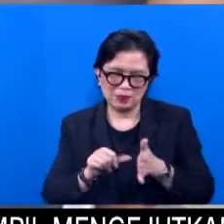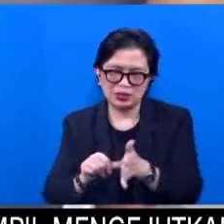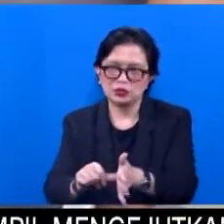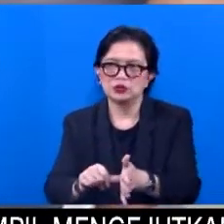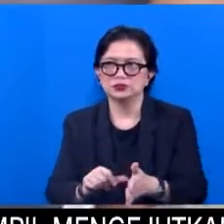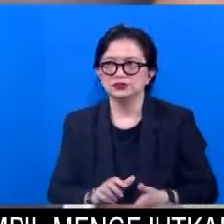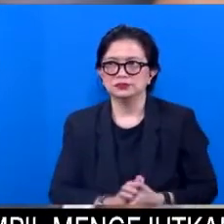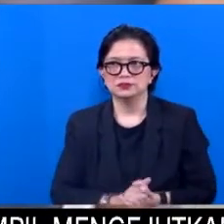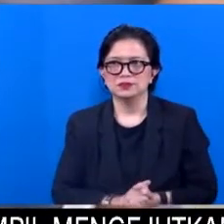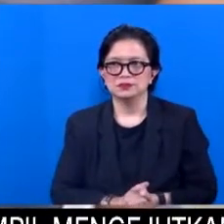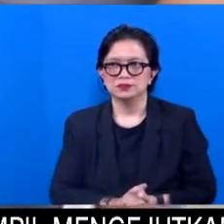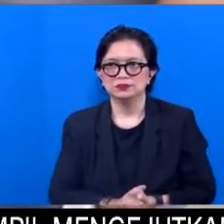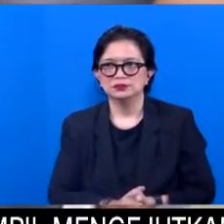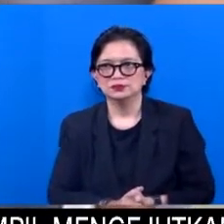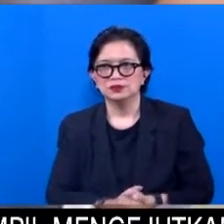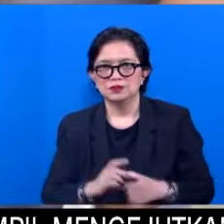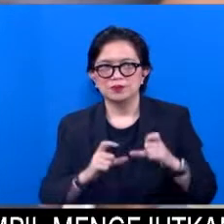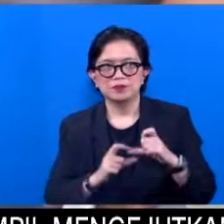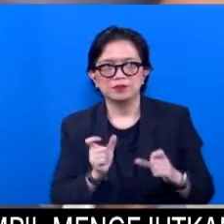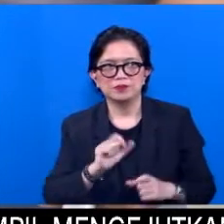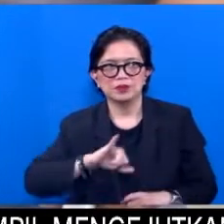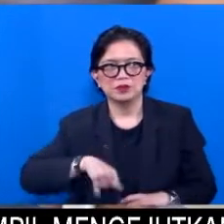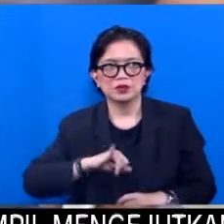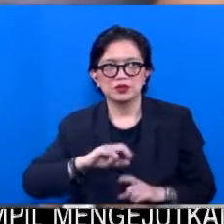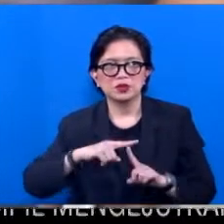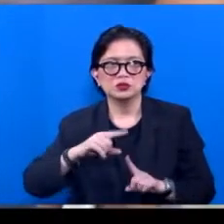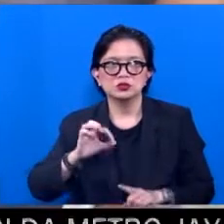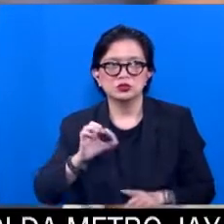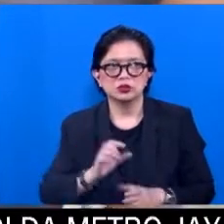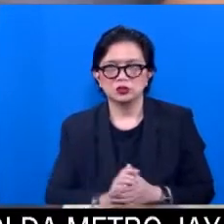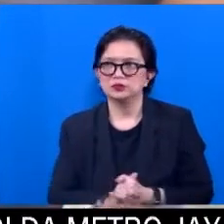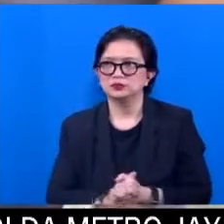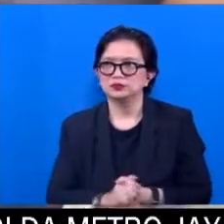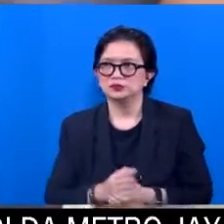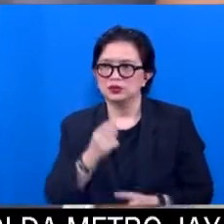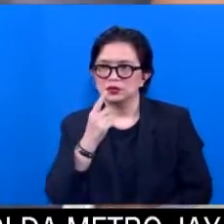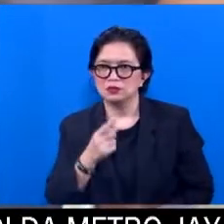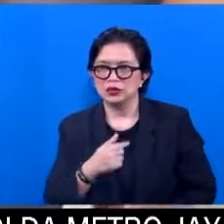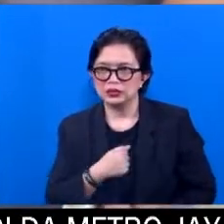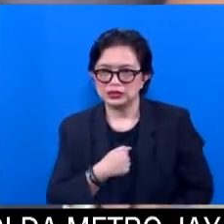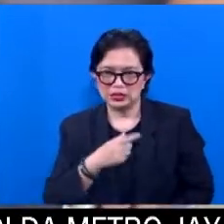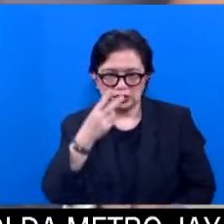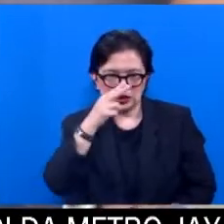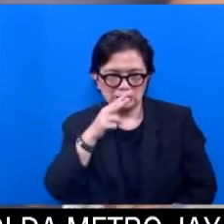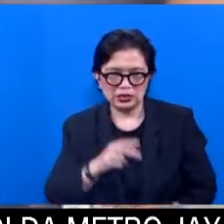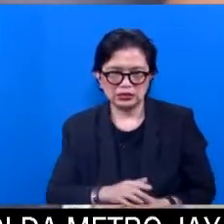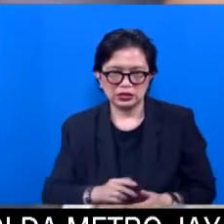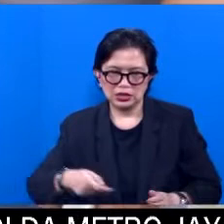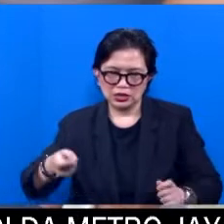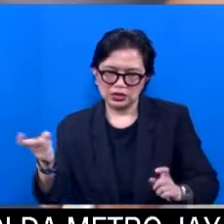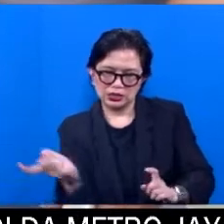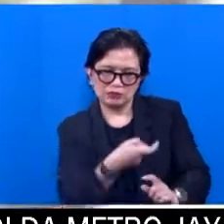Tapi kalau misalnya kau tadi, ya regi kawel aja, atas menangi dibantu, apa lagi?